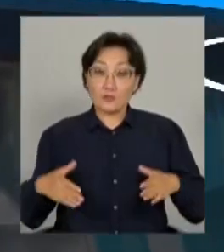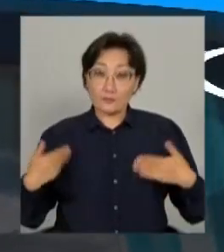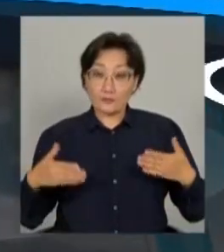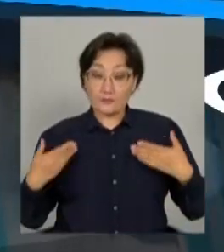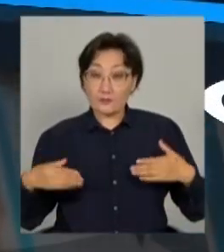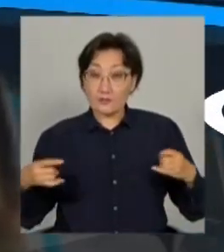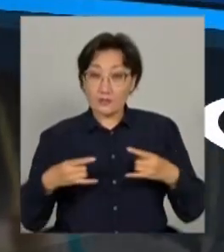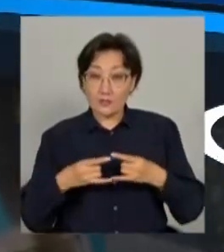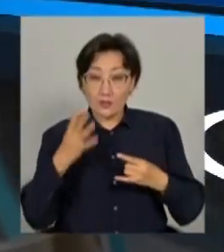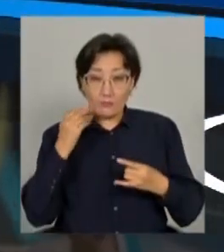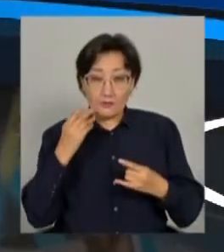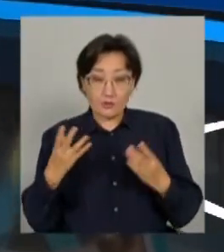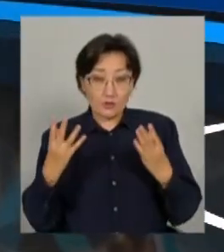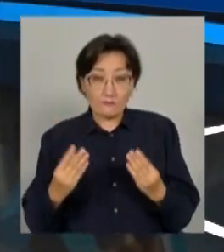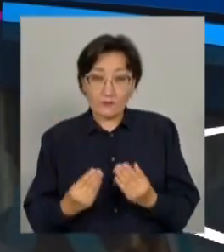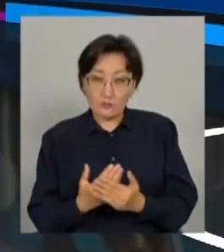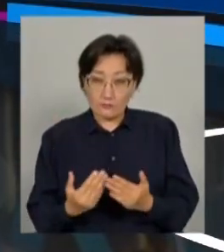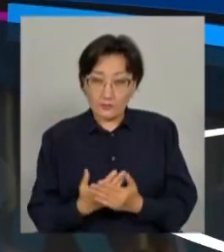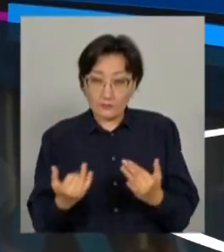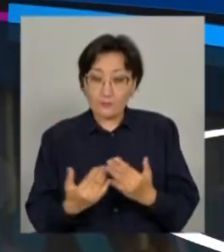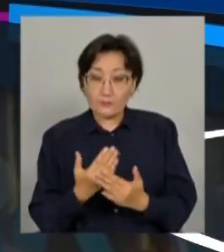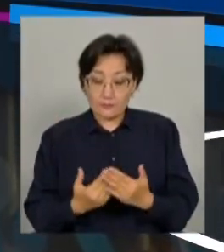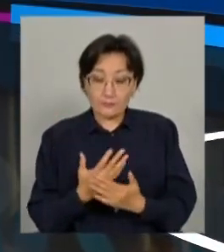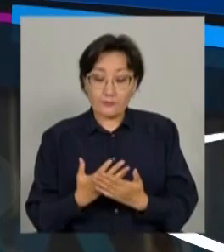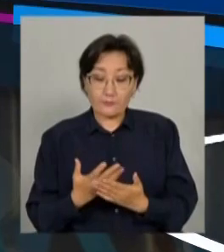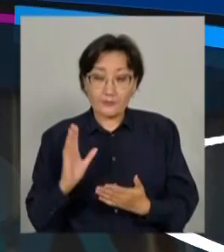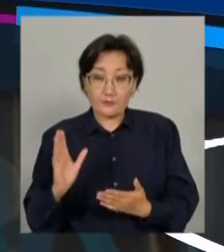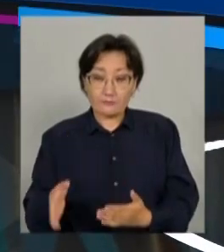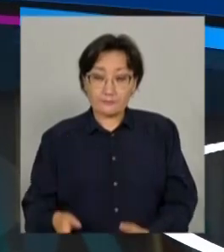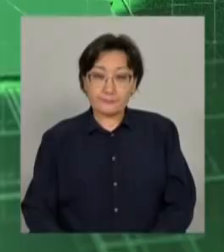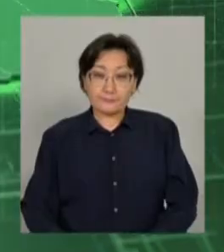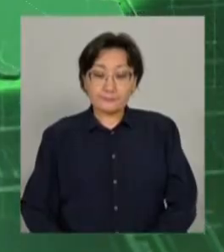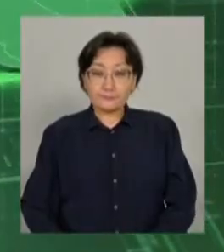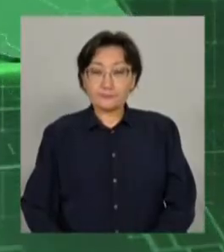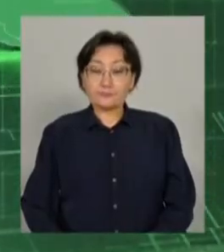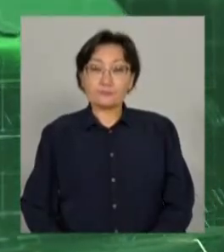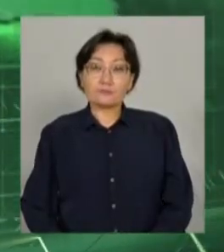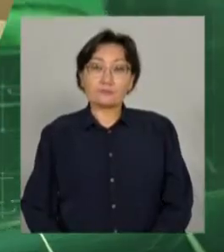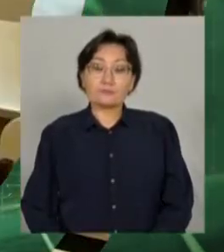Добрый день. С новостями к этому часу Алия Битова. Коротко о главных событиях дня.